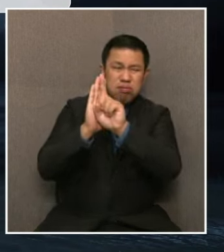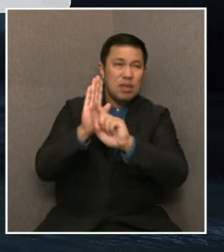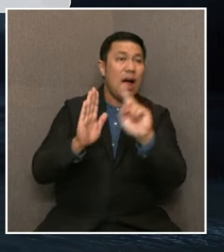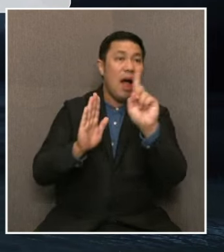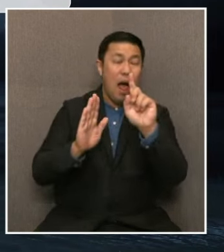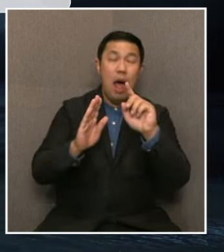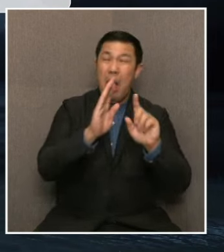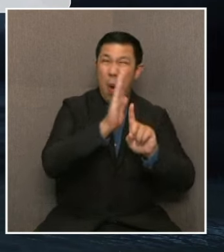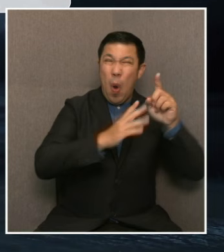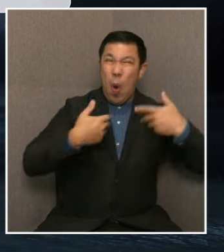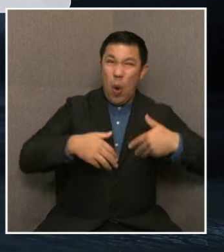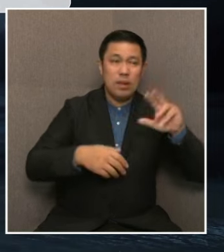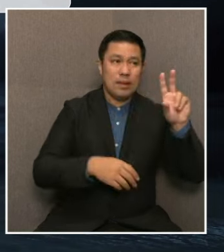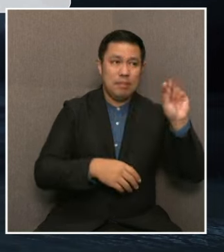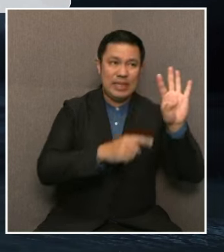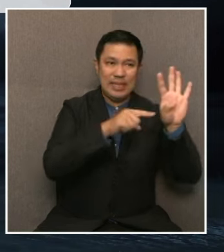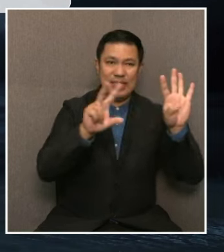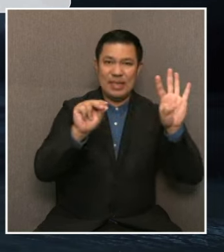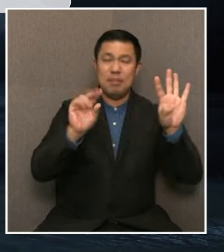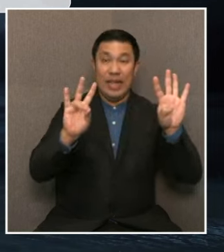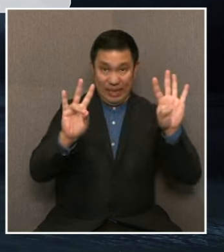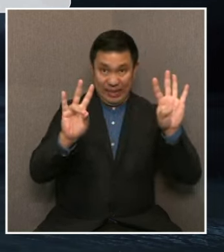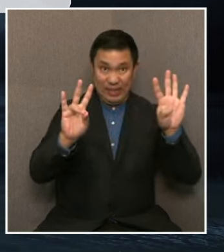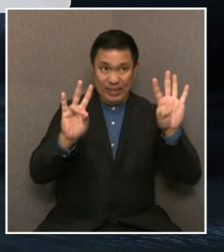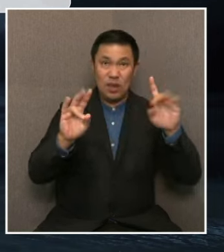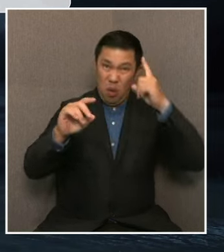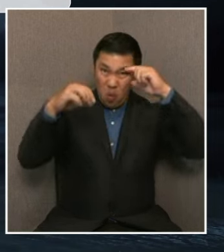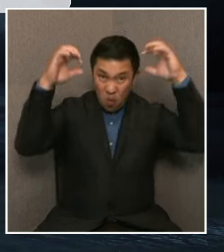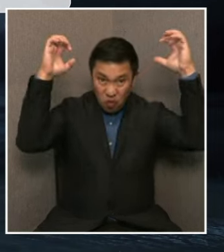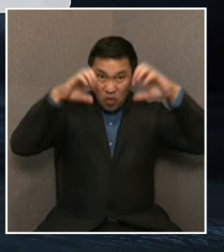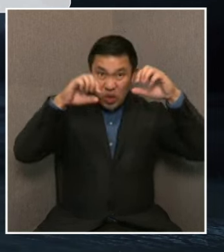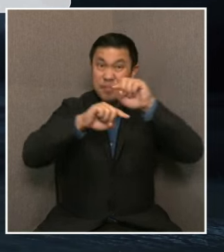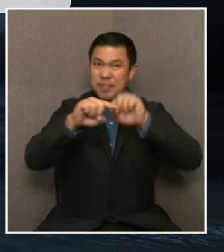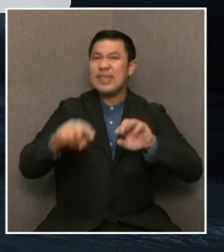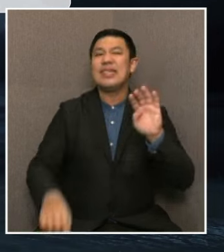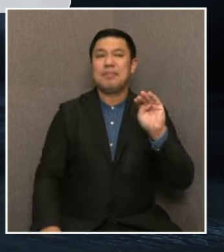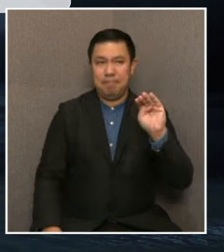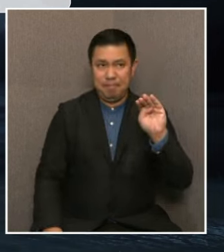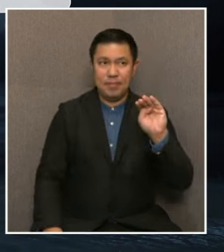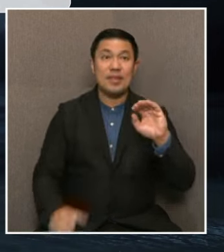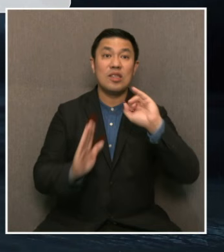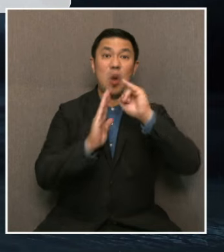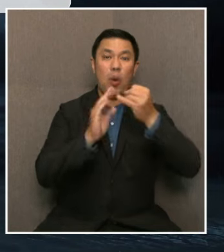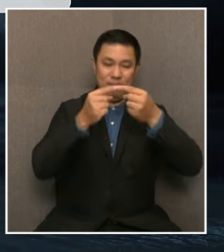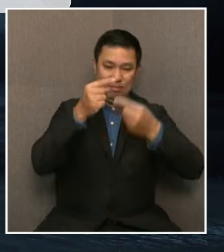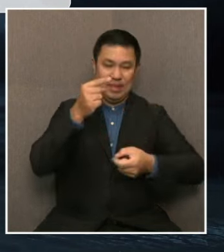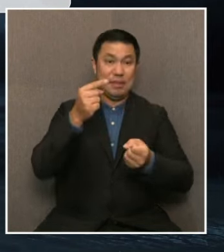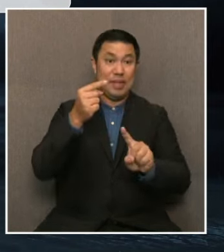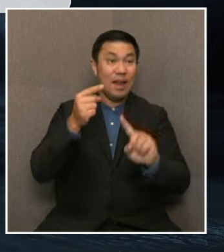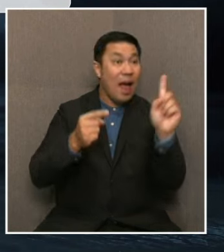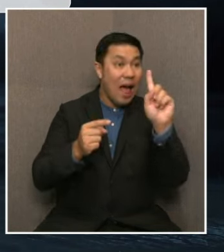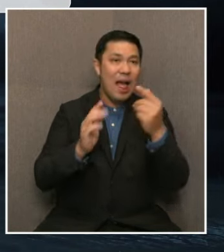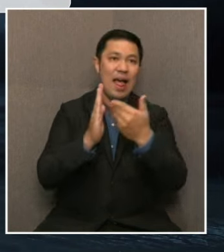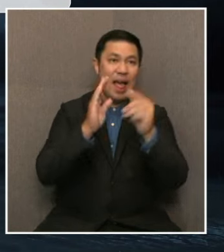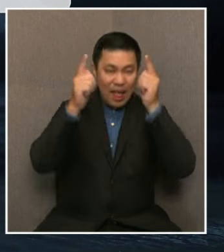สูงสุดเนี่ย 34-37 องศาเซลเซียสจะมีฝนครับร้อยละ40ของพื้นที่ใน11จังหวัดด้วยกันก็คือที่จังหวัดเล